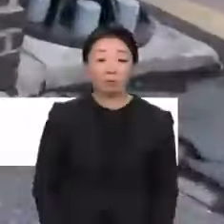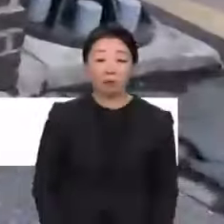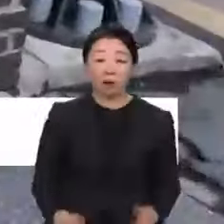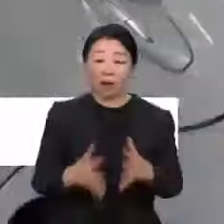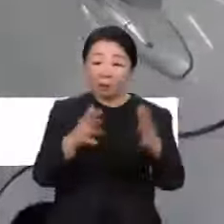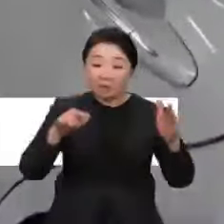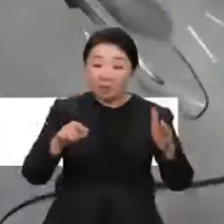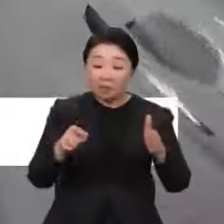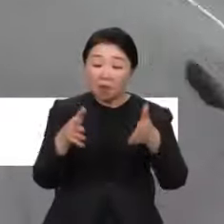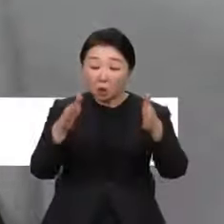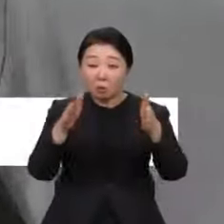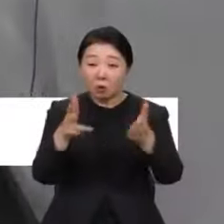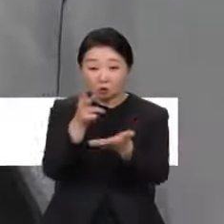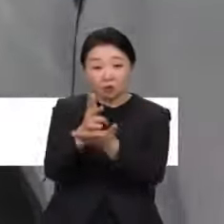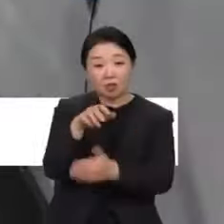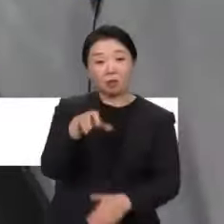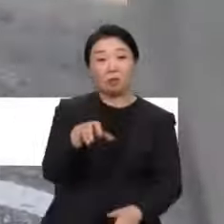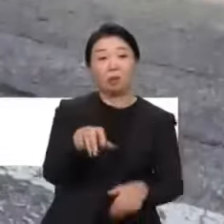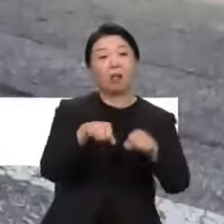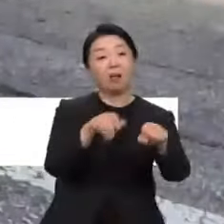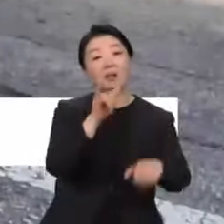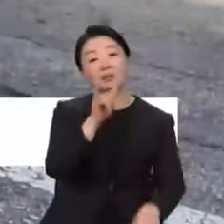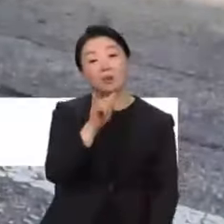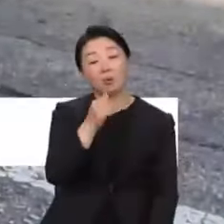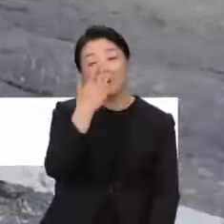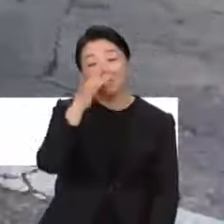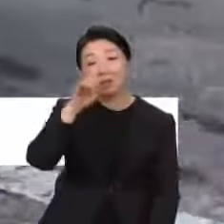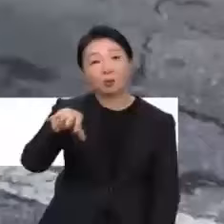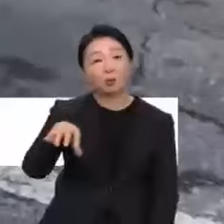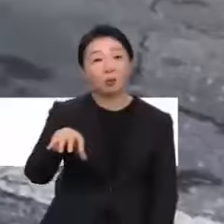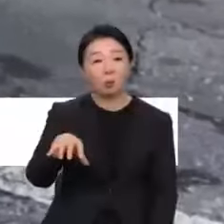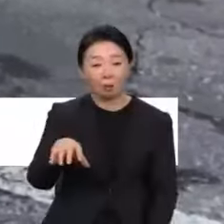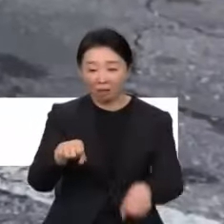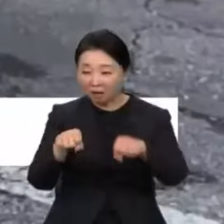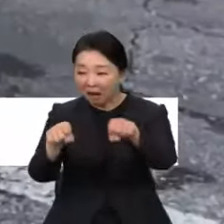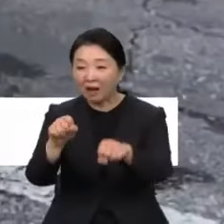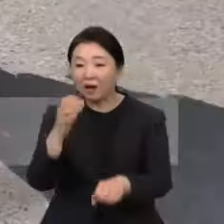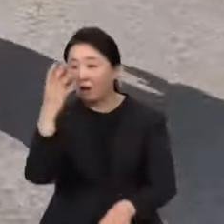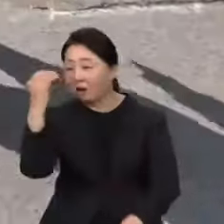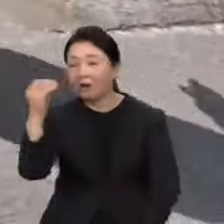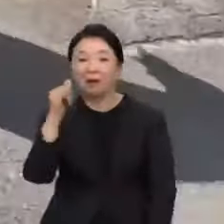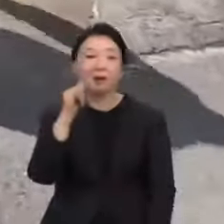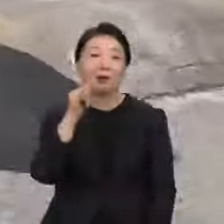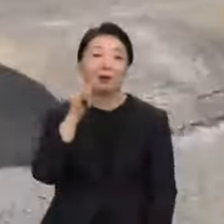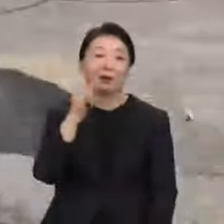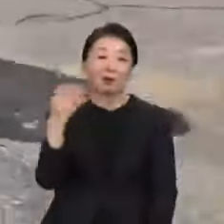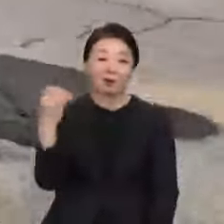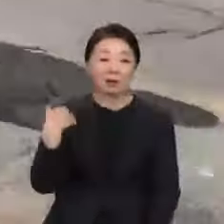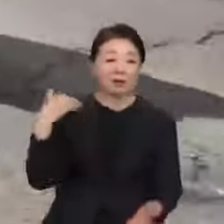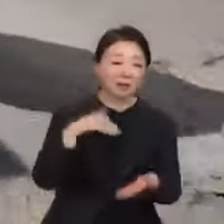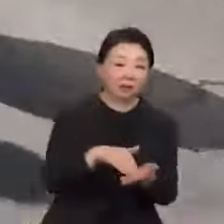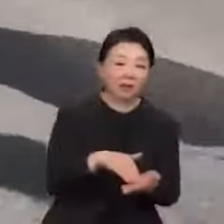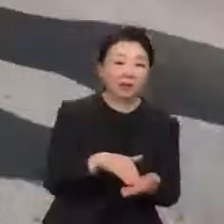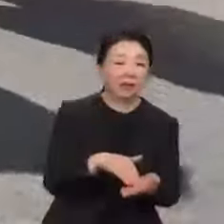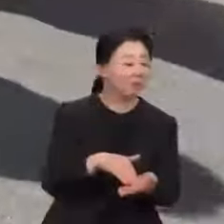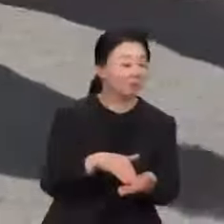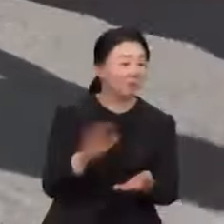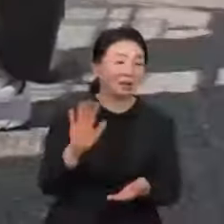건널목에도, 주차장에도, 쓰레기 수거장에도 카트가 보입니다. 다시 갖다 놓진